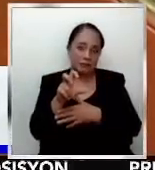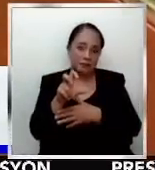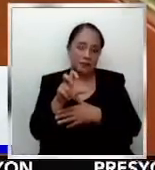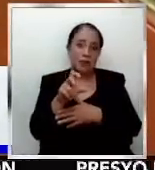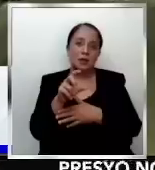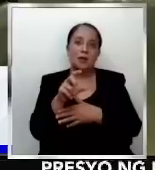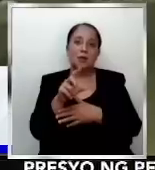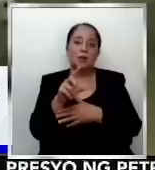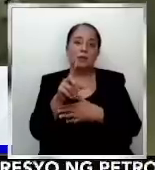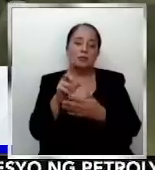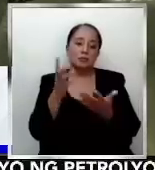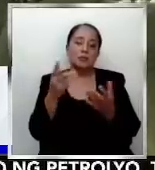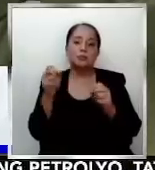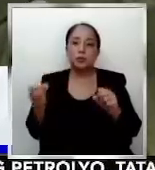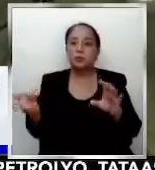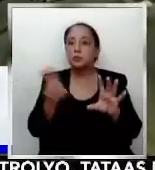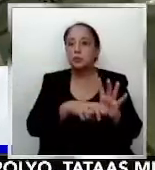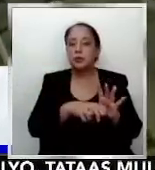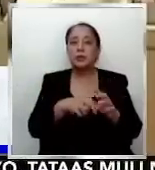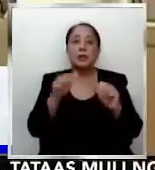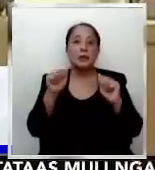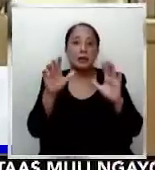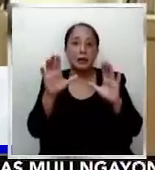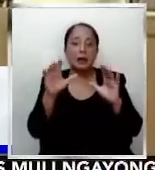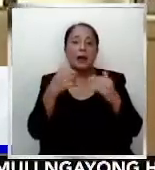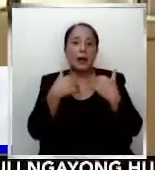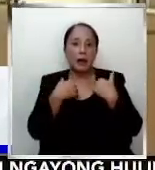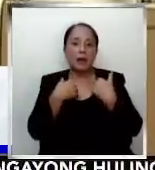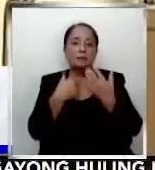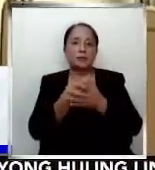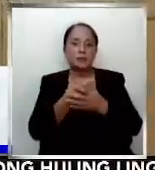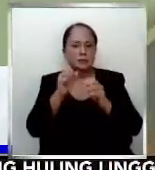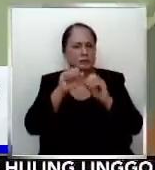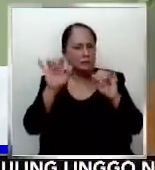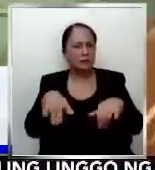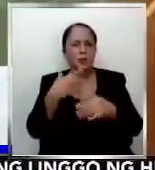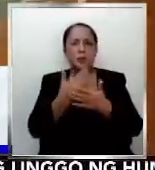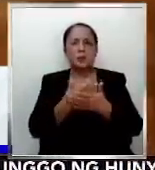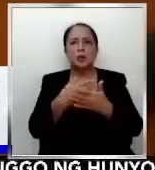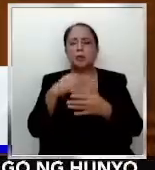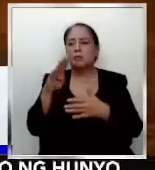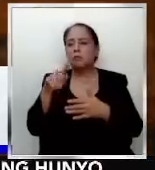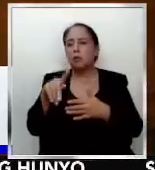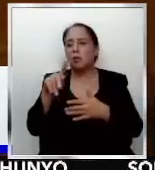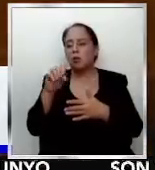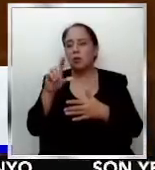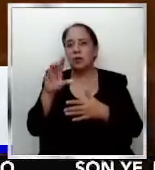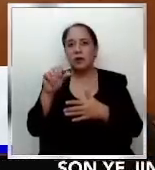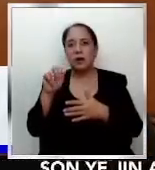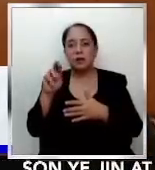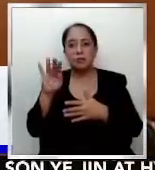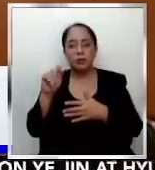isakay. Fully air-conditioned, may air filtration system at gawa sa polycarbonate material ang bintana ng tren